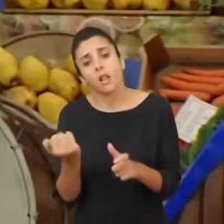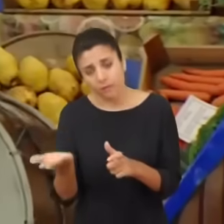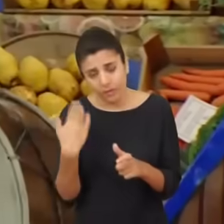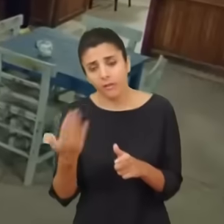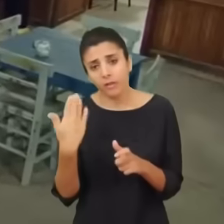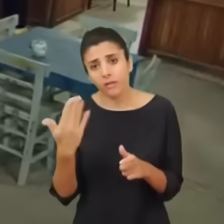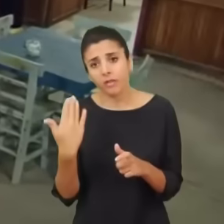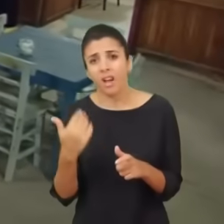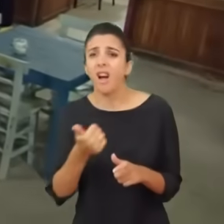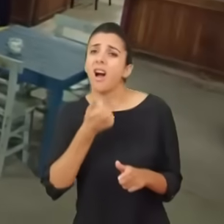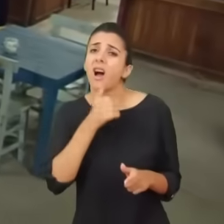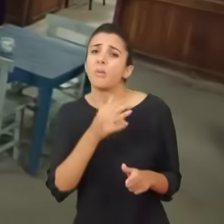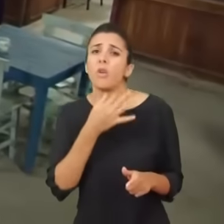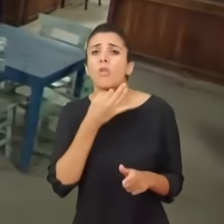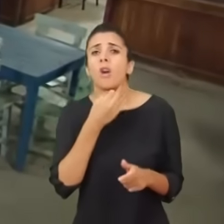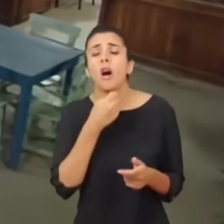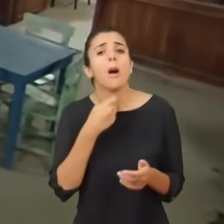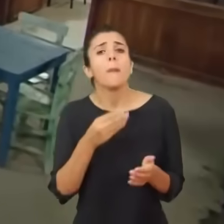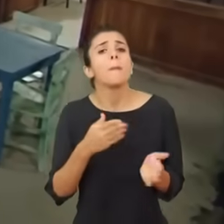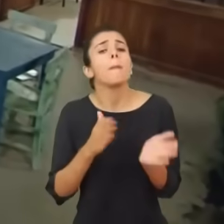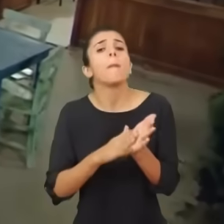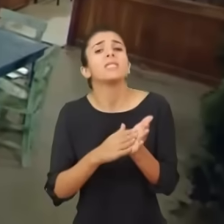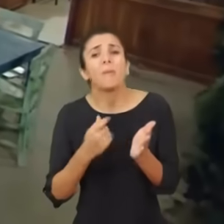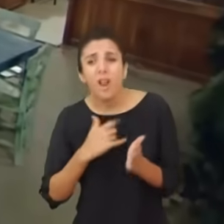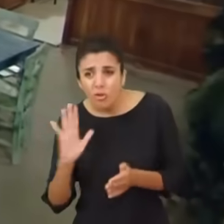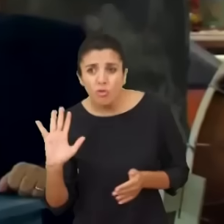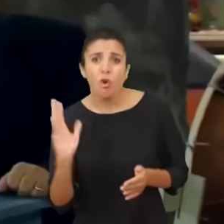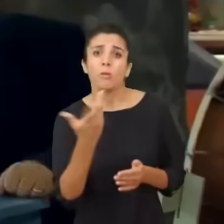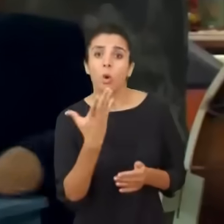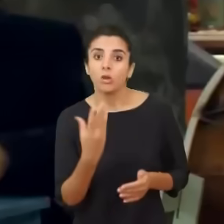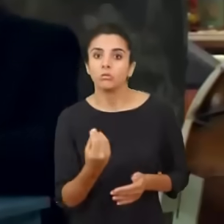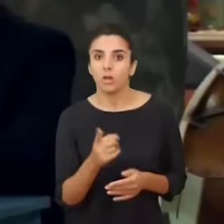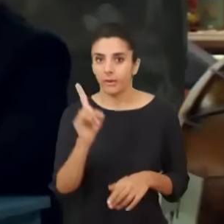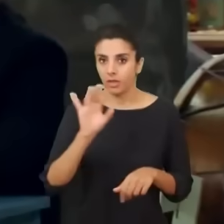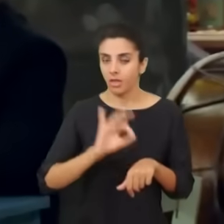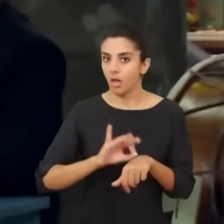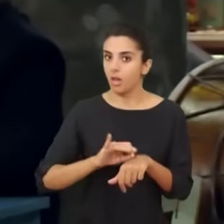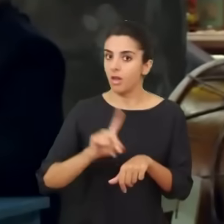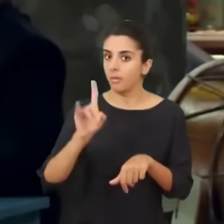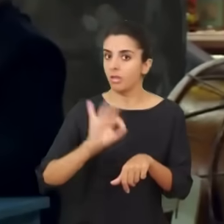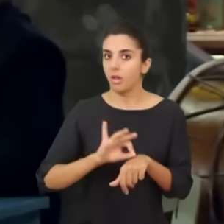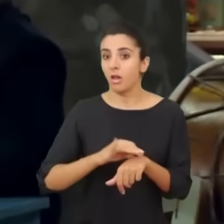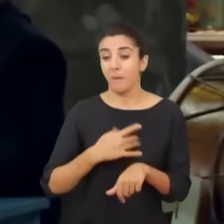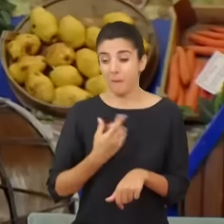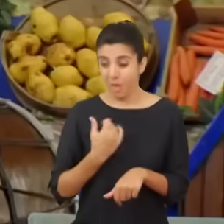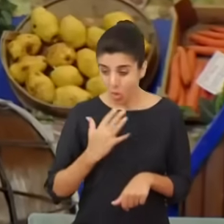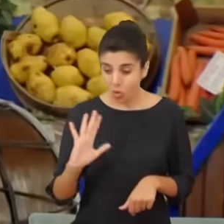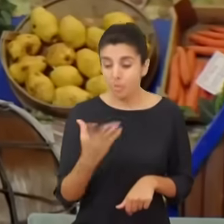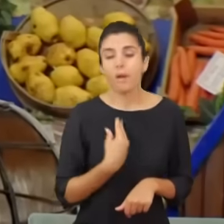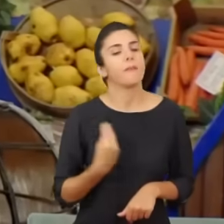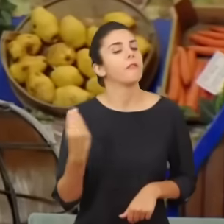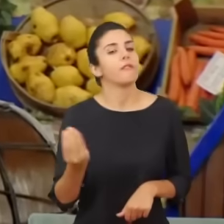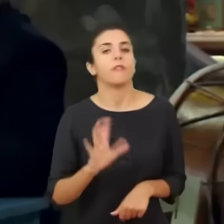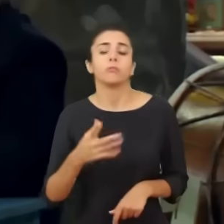Ver öyle. Fehmi abi, peki bahşişleri ben toplasaydım en azından hani. Bir dakika. Ben paramı kimseye vermem.